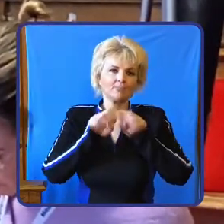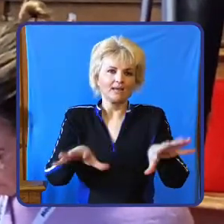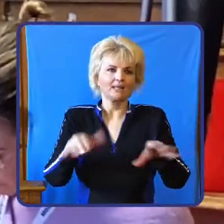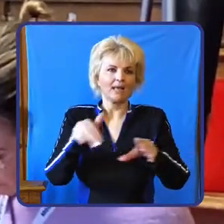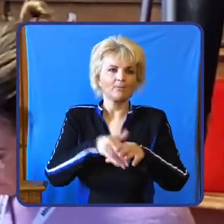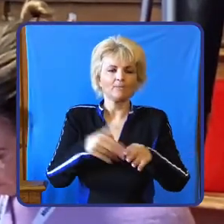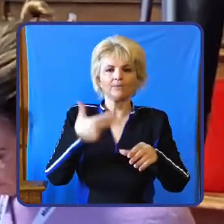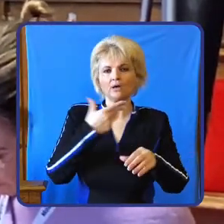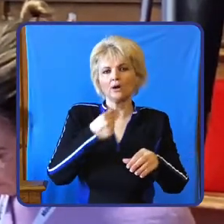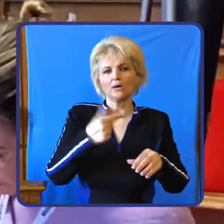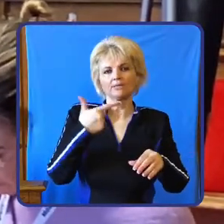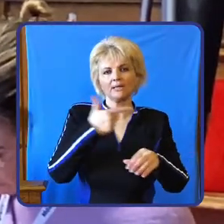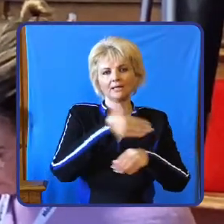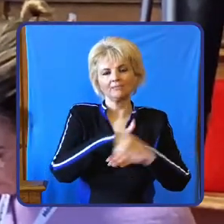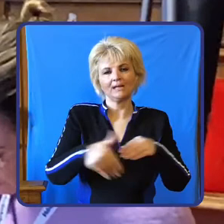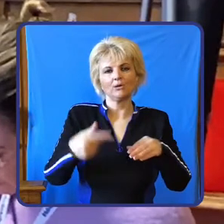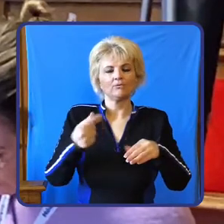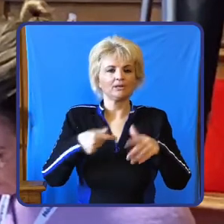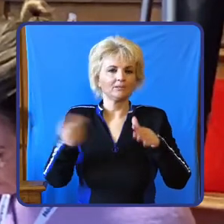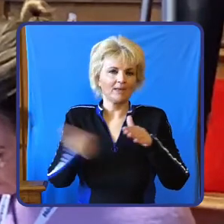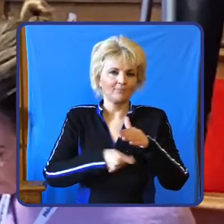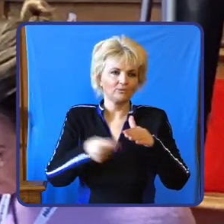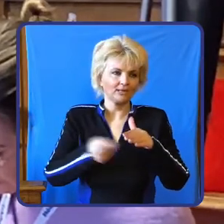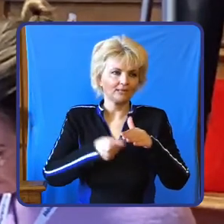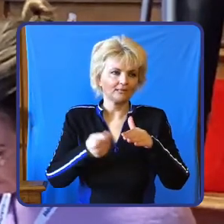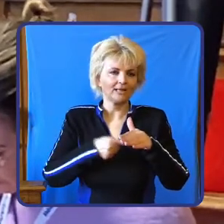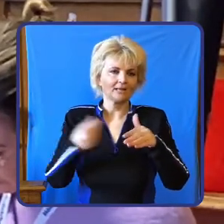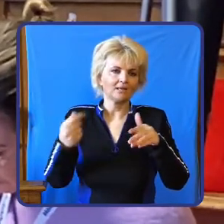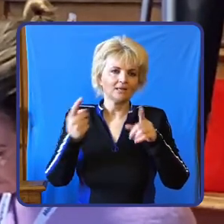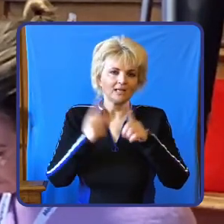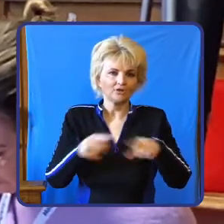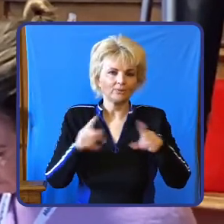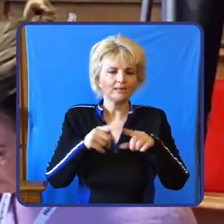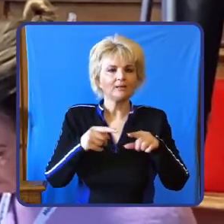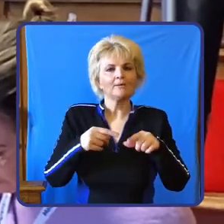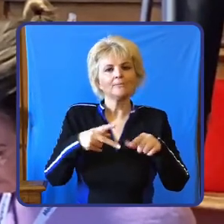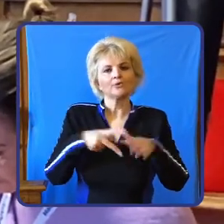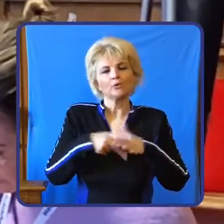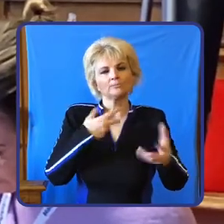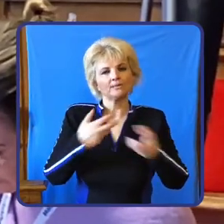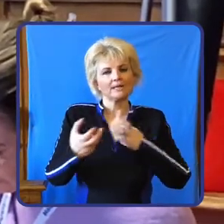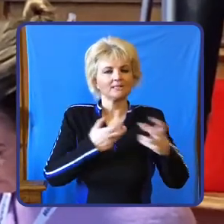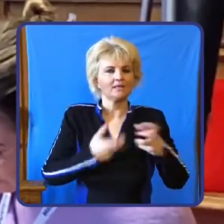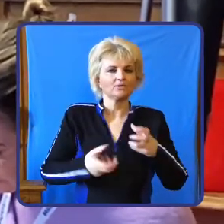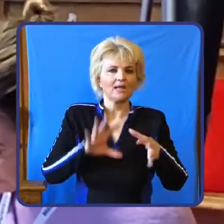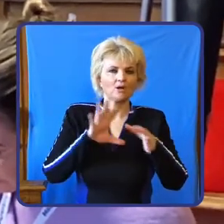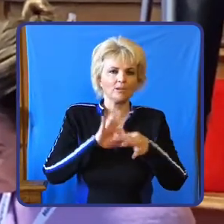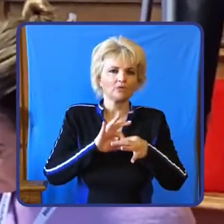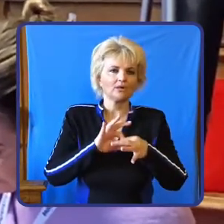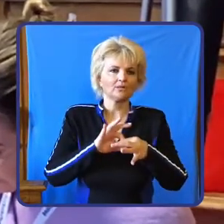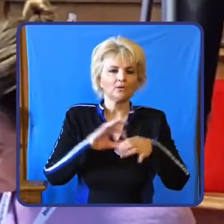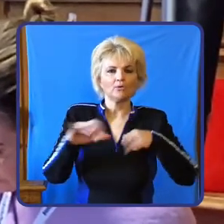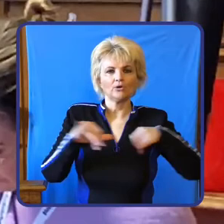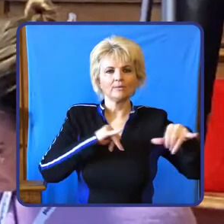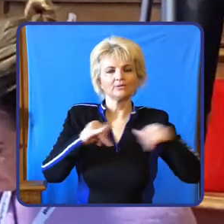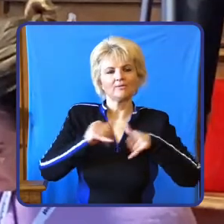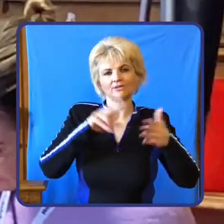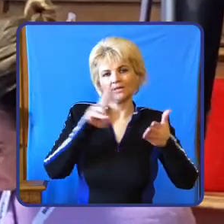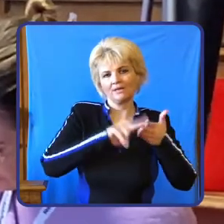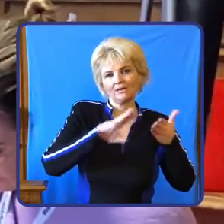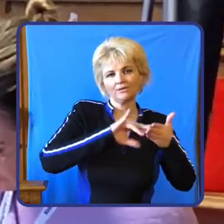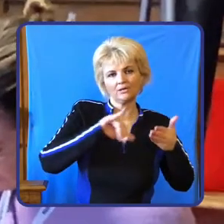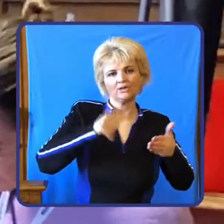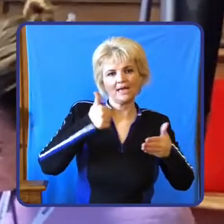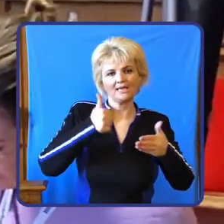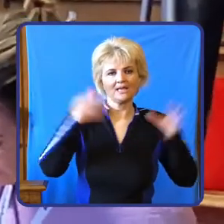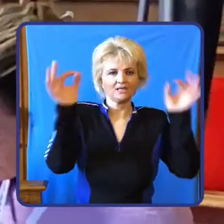hogy 32 millió forintra megbüntették ismételten közbeszerzéssel kapcsolatos ügyben a Hódmezővásárhelyi Hivatalt és egy